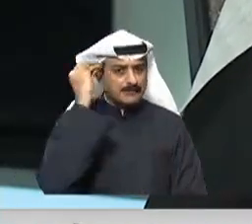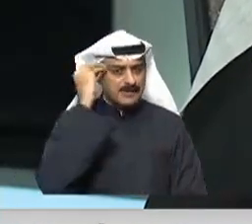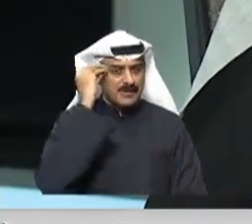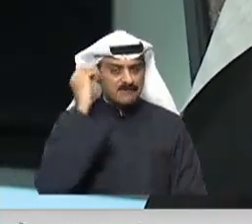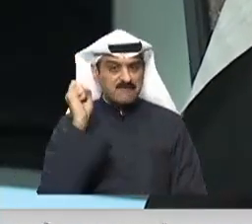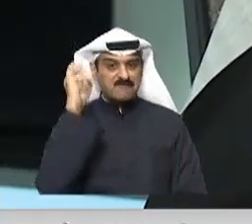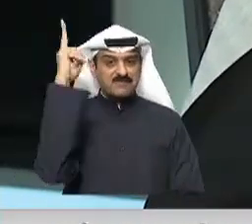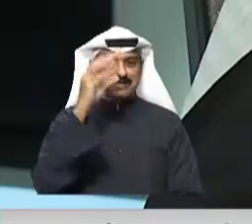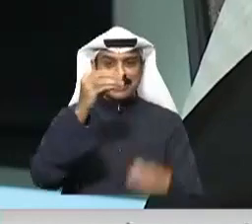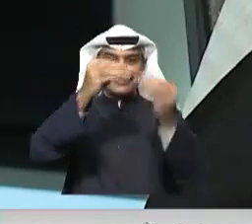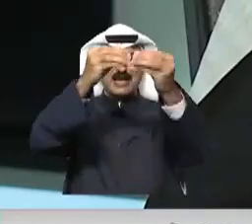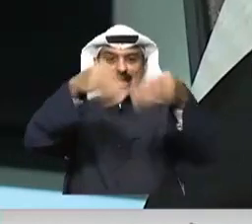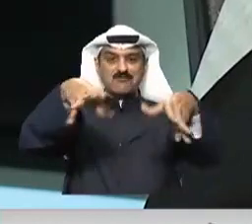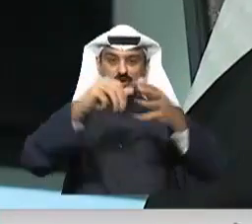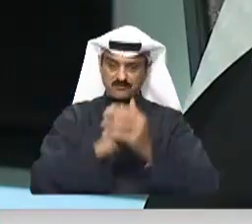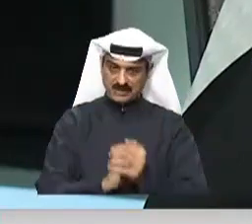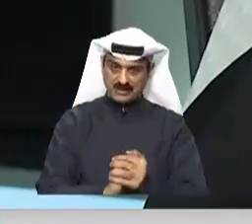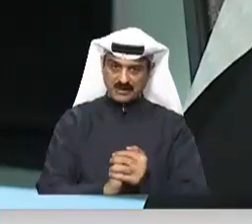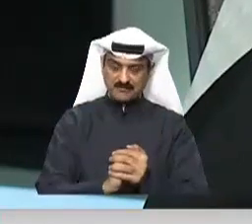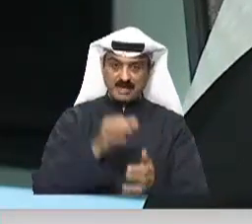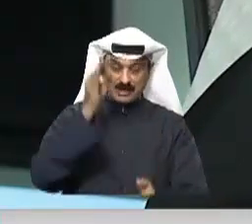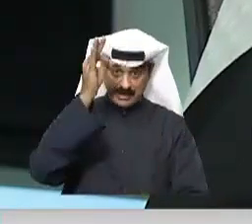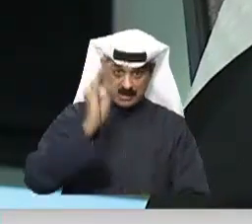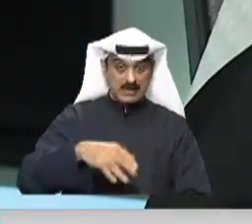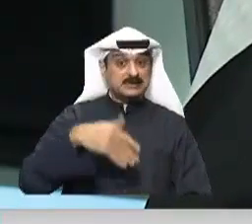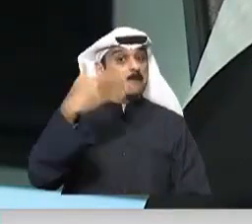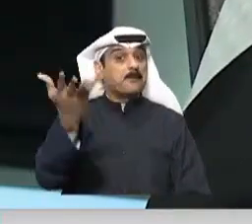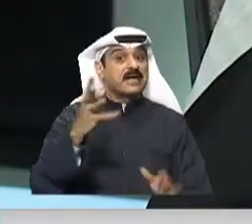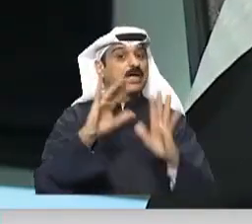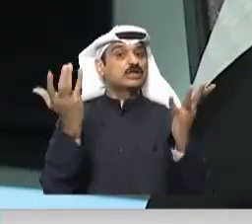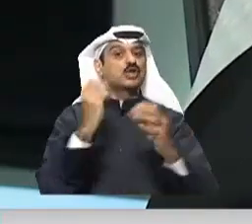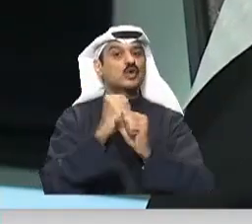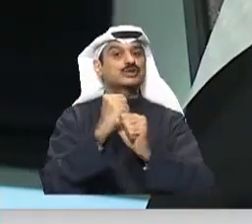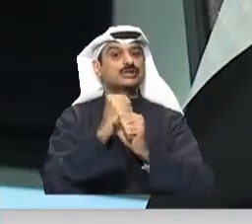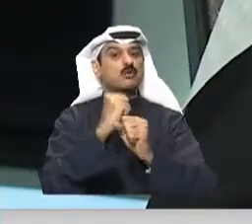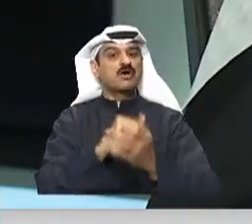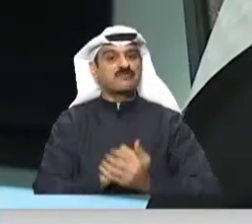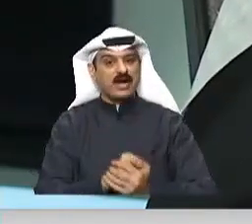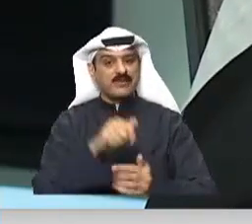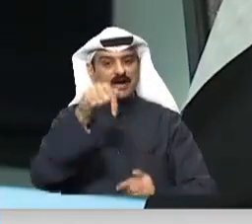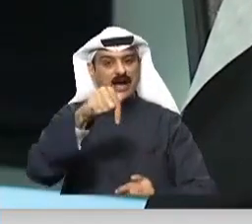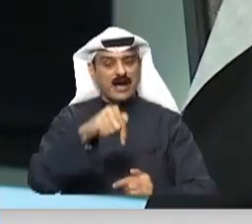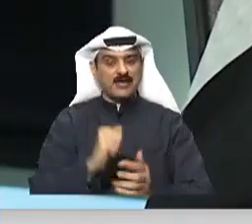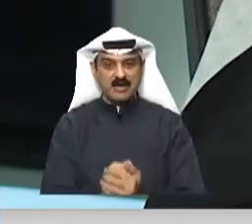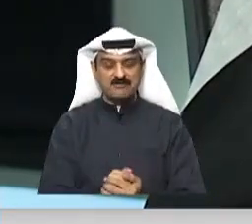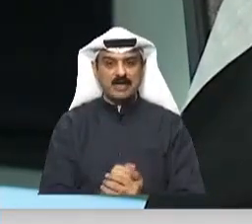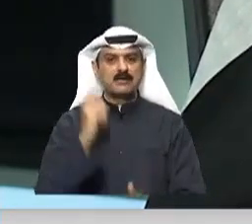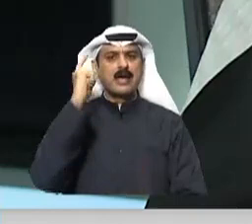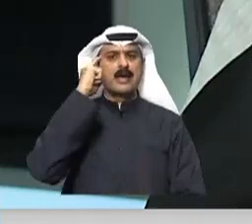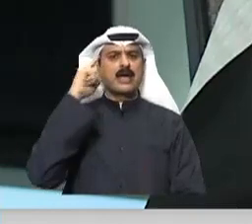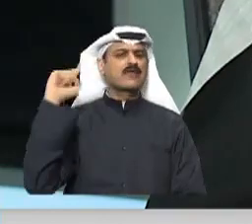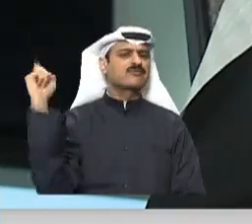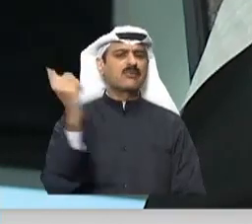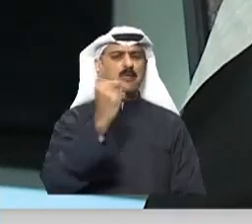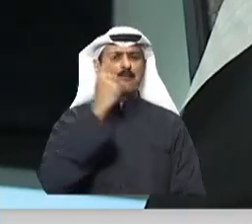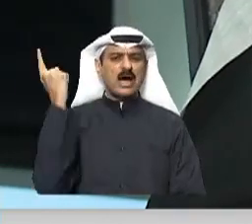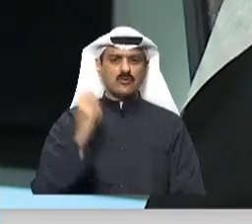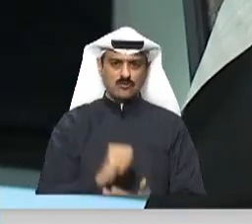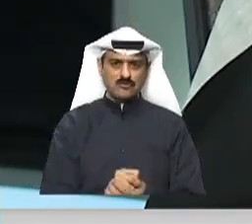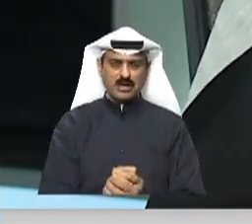العفو وفكره ما يجب ان يتم بعد العفو لان قضيه هامه جدا نعلم جميعا ان الصراع